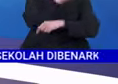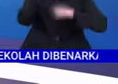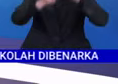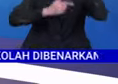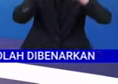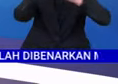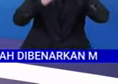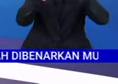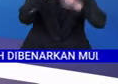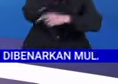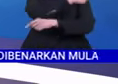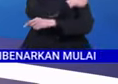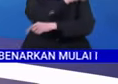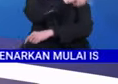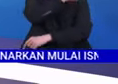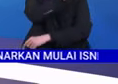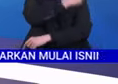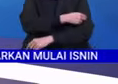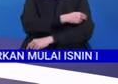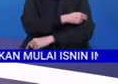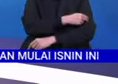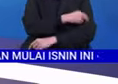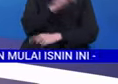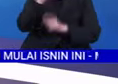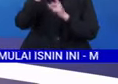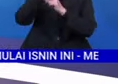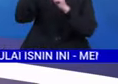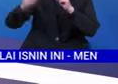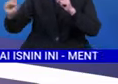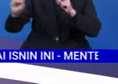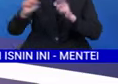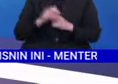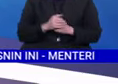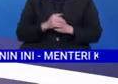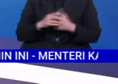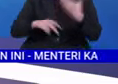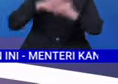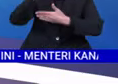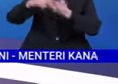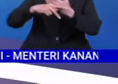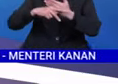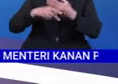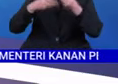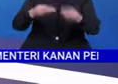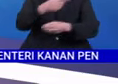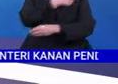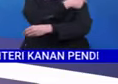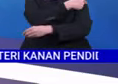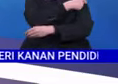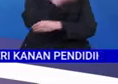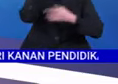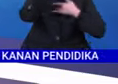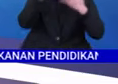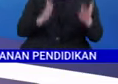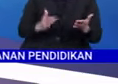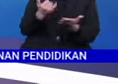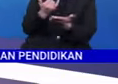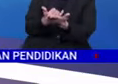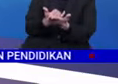lawatan dan vaksinasi Hospital traces of chance andalkan program tersebut turut memberikan vaksinasi kepada pesakit yang